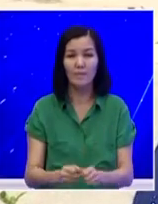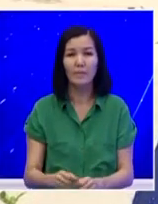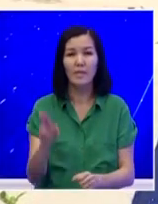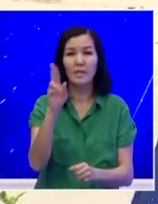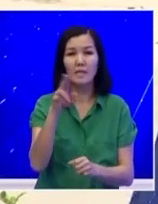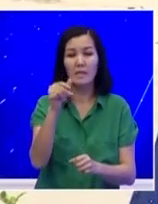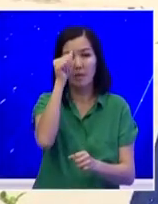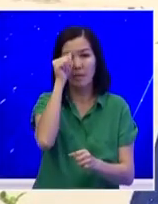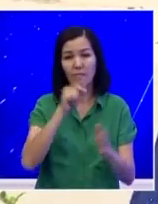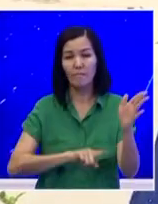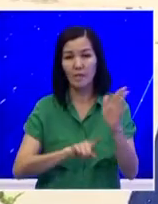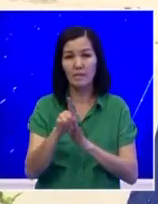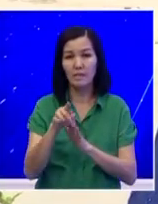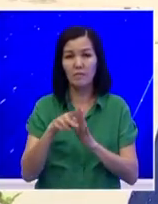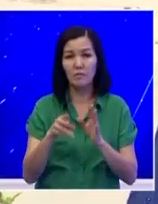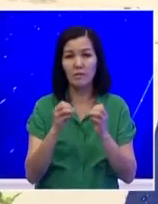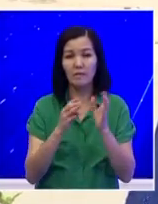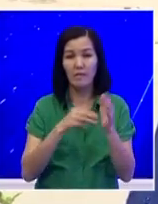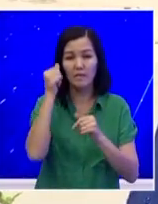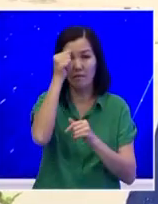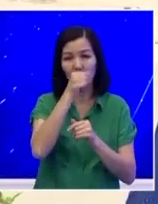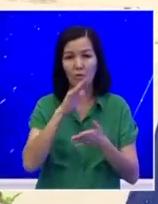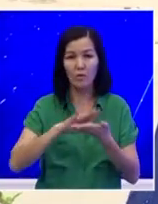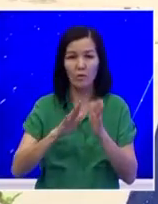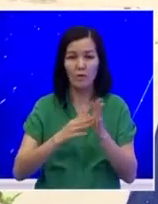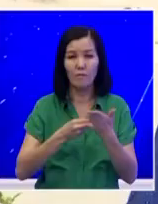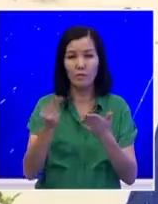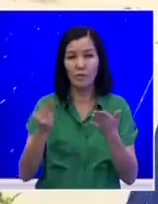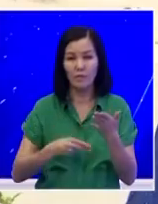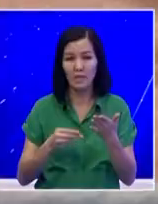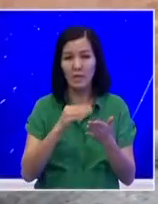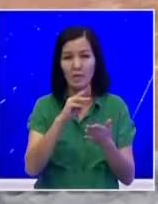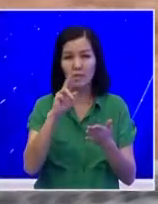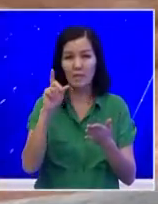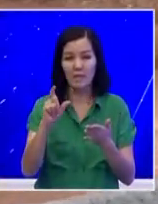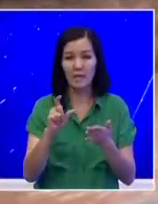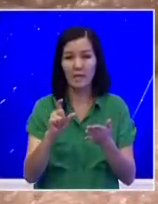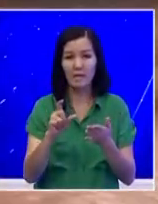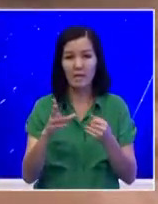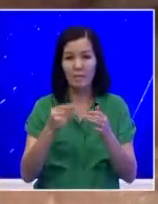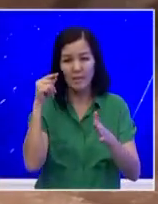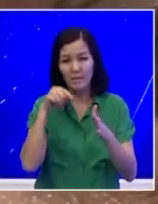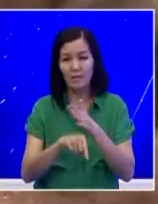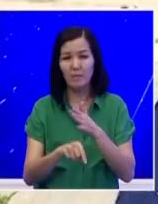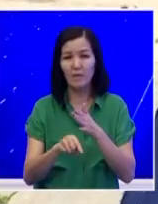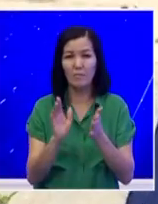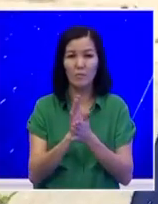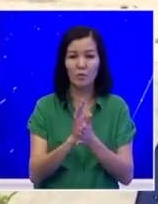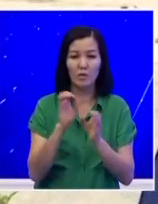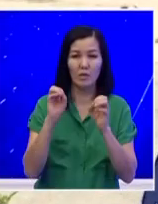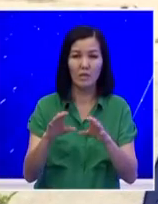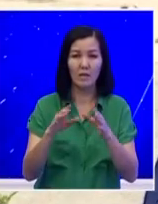месяца 2019 года у нас заключен договор с ЖКХ на вывоз мусора, на подземные мусорки. Мы сами,